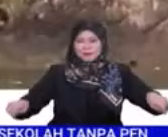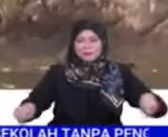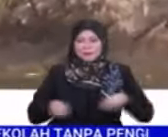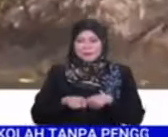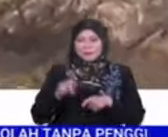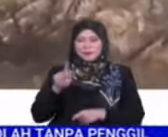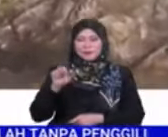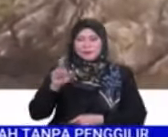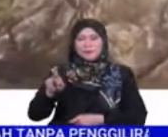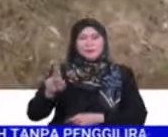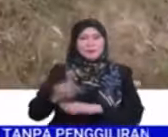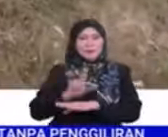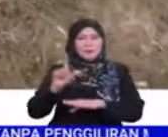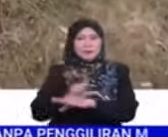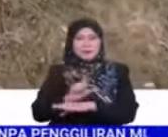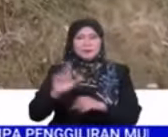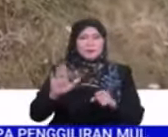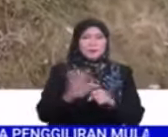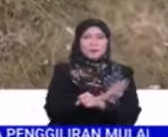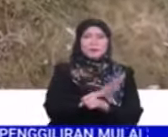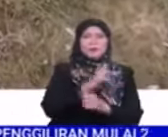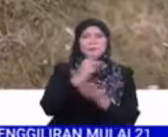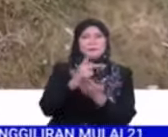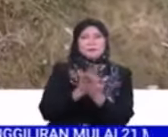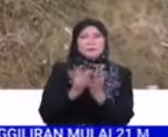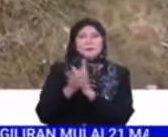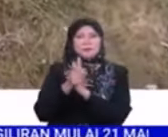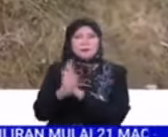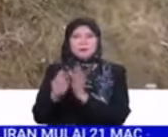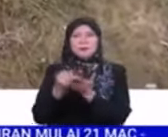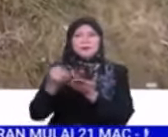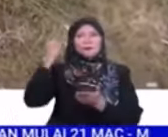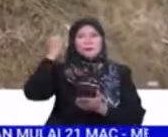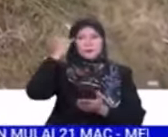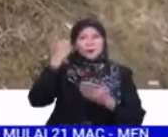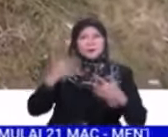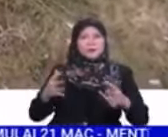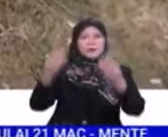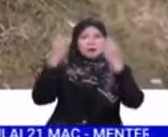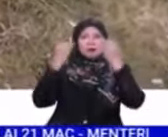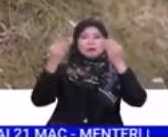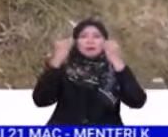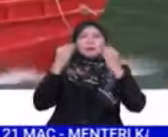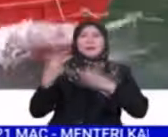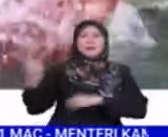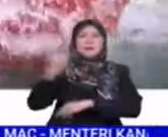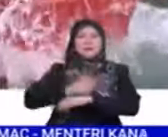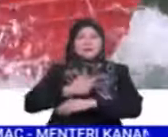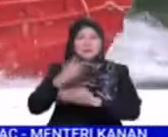dengan mempraktikkan sepenuhnya semua kemahiran dan ilmu yang telah diajarkan sepanjang